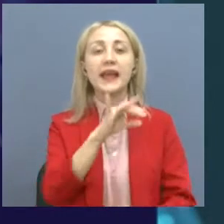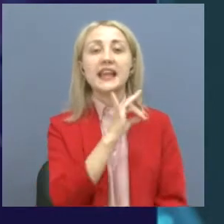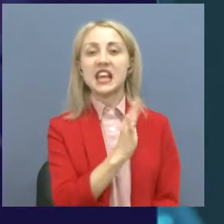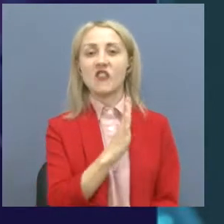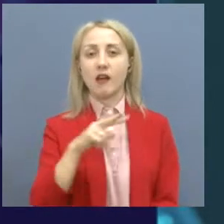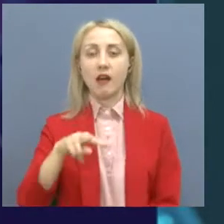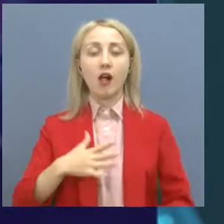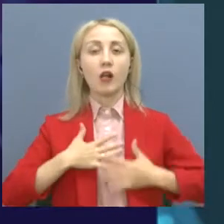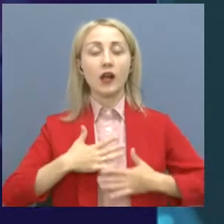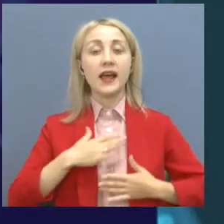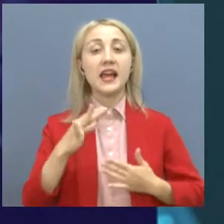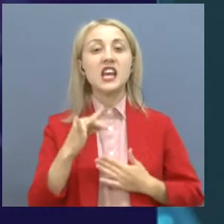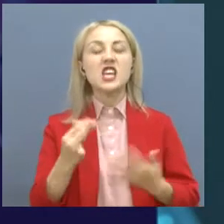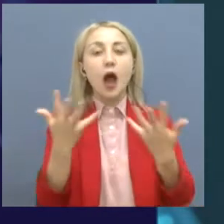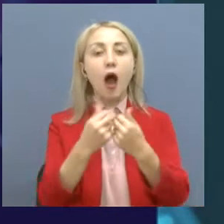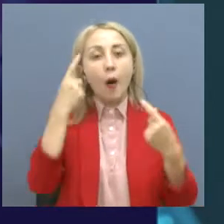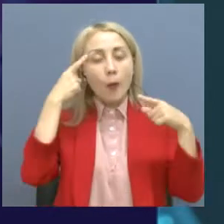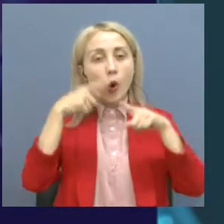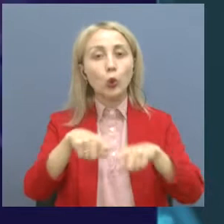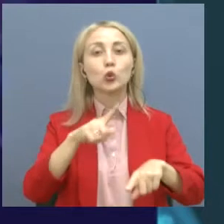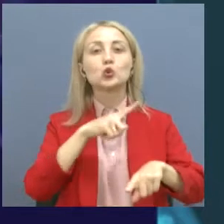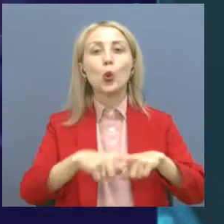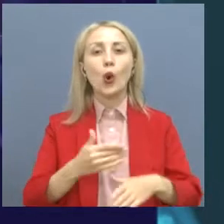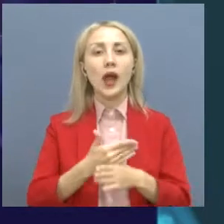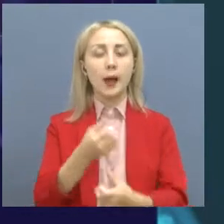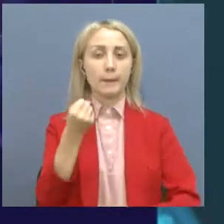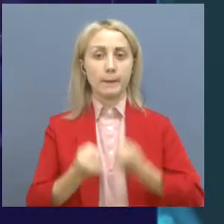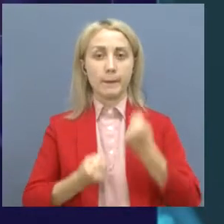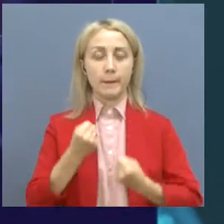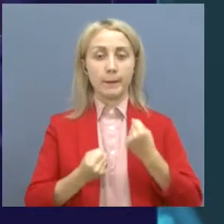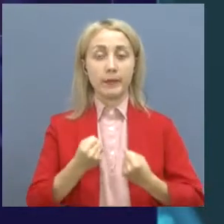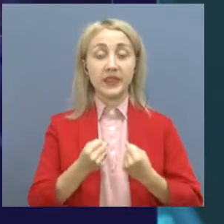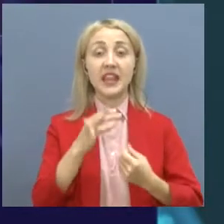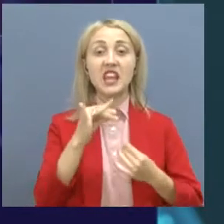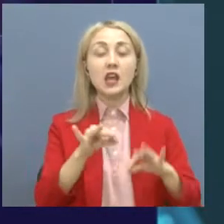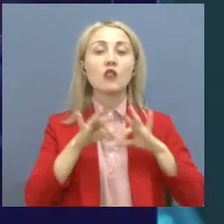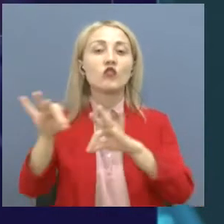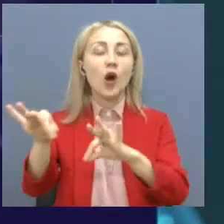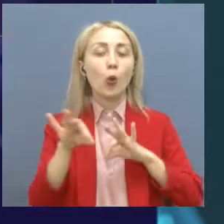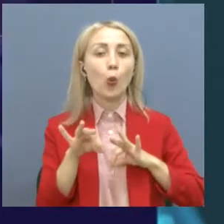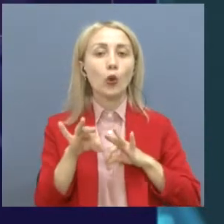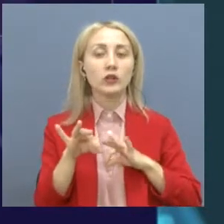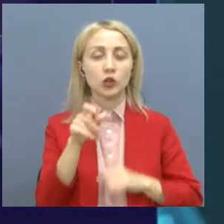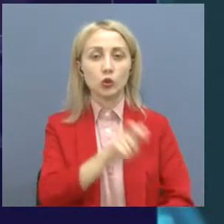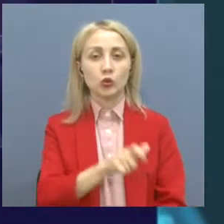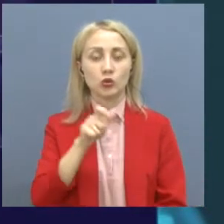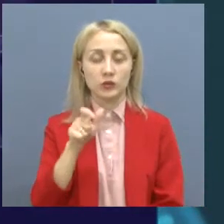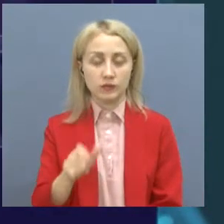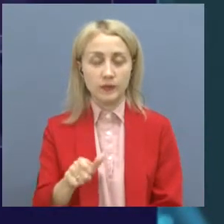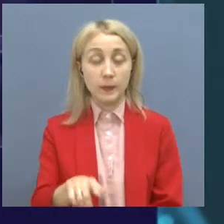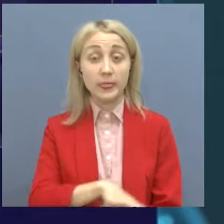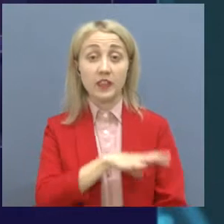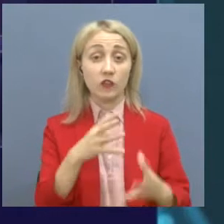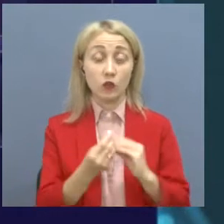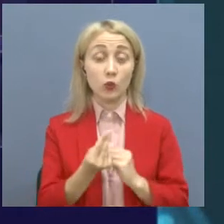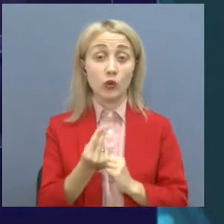бюджеттен бөлінген 74 миллиардтың 20 миллиардқа жуығы медициналық ұйымдар, инфекциялық, провизорлық және карантин стационарларындағы